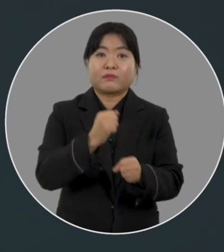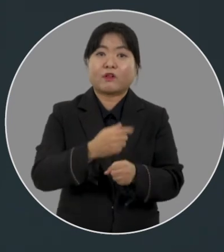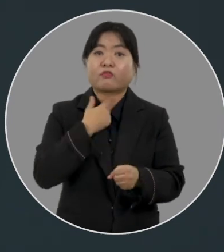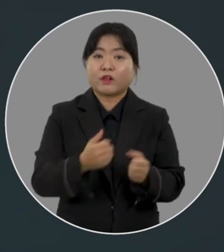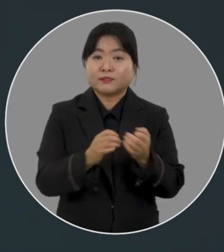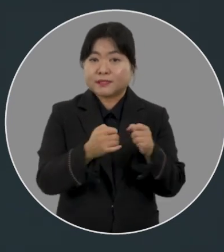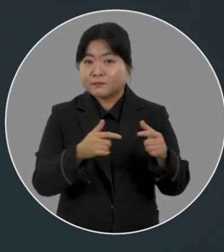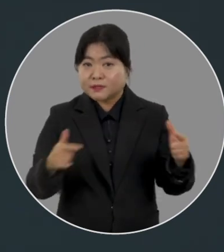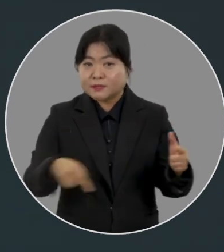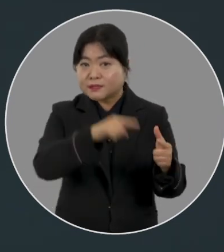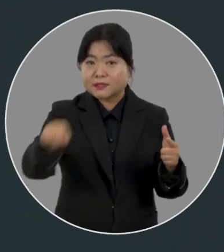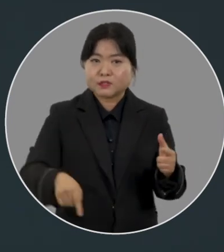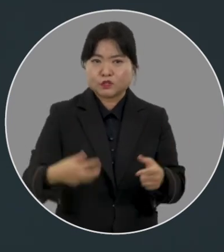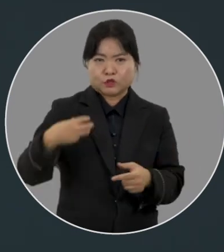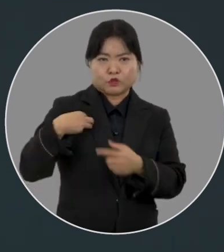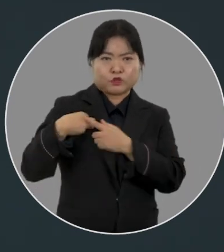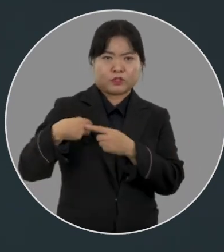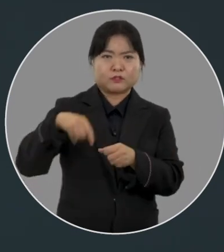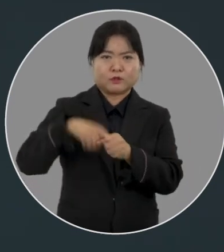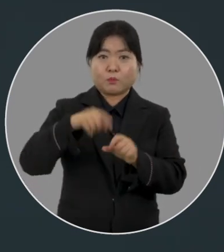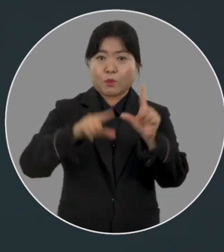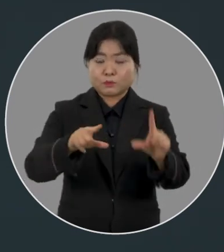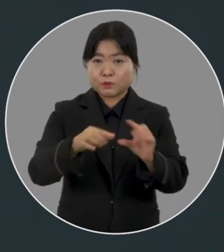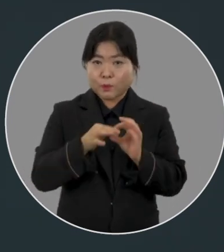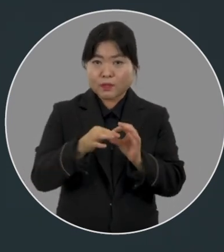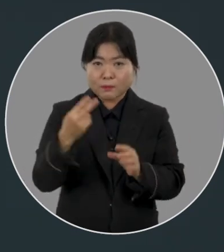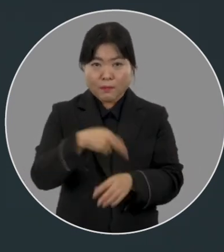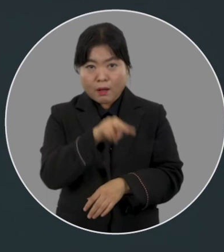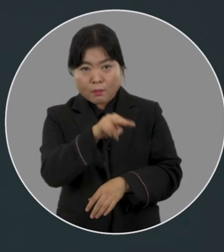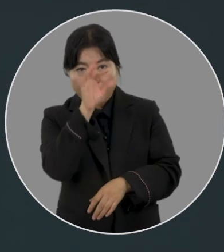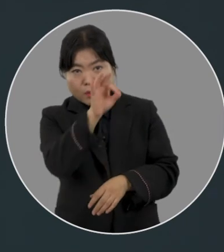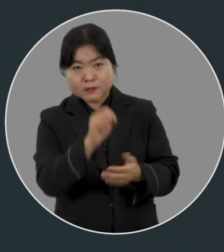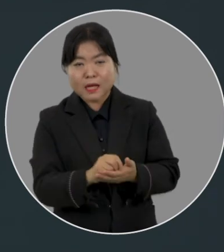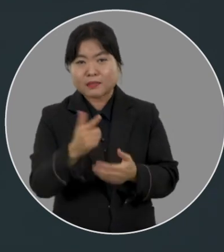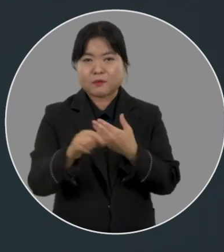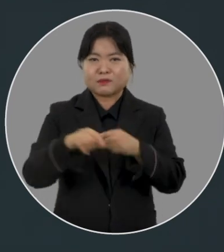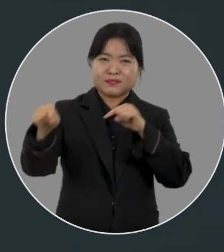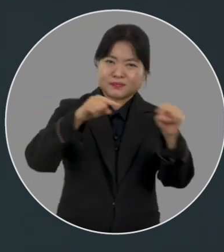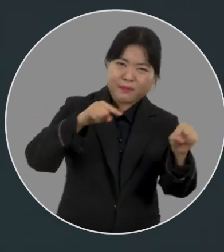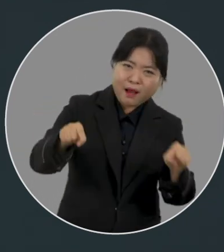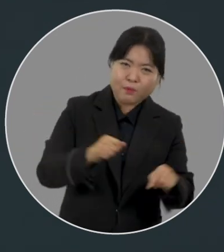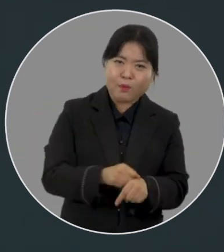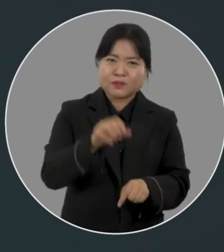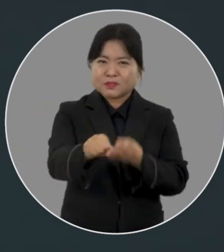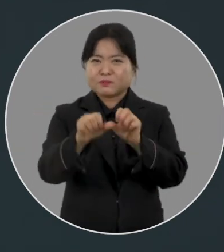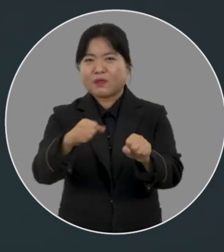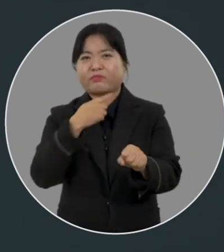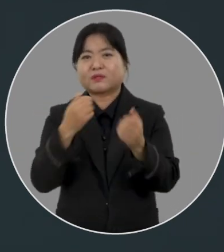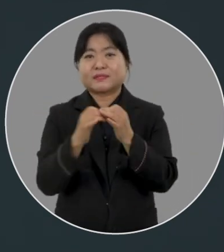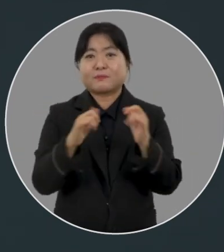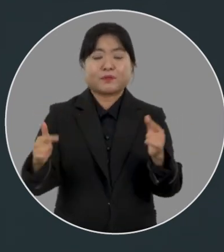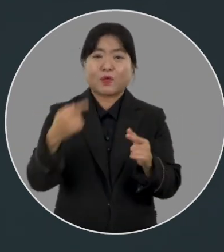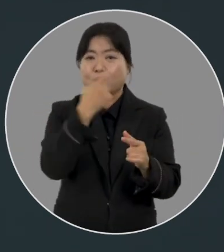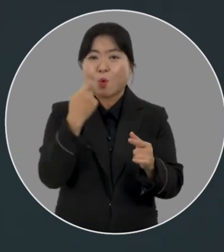이룩했던 그 사람들의 주체적 모습을 통해서 우리가 바라볼 것인가, 아니면 지배하고 식민했던